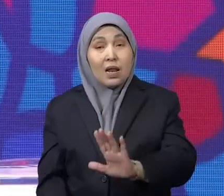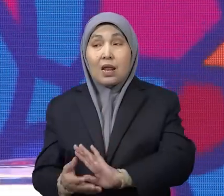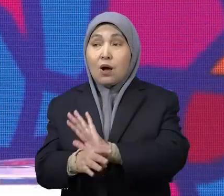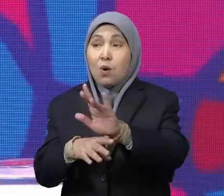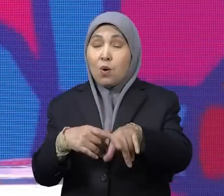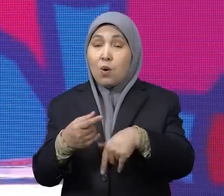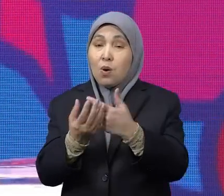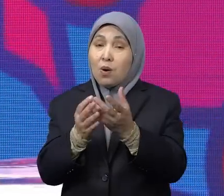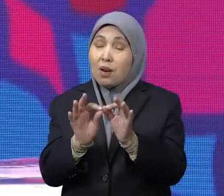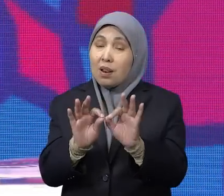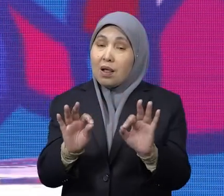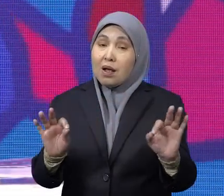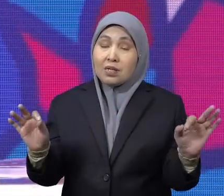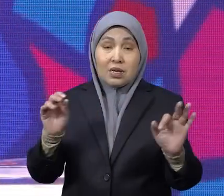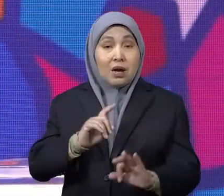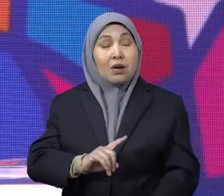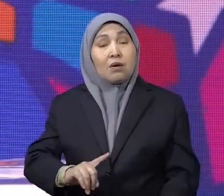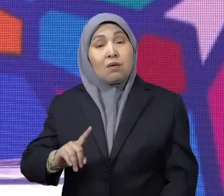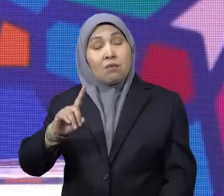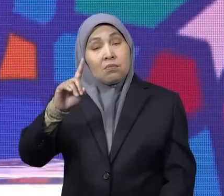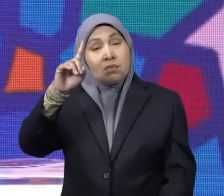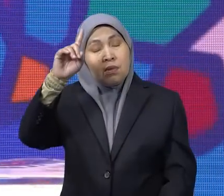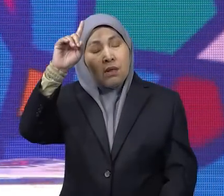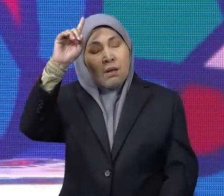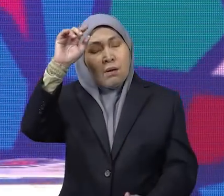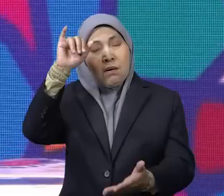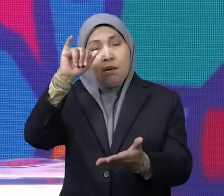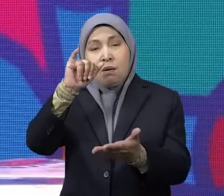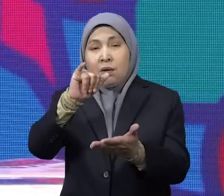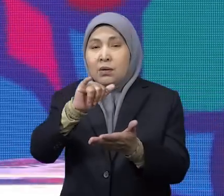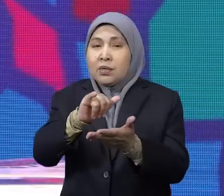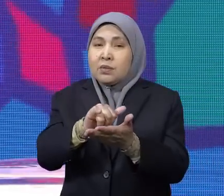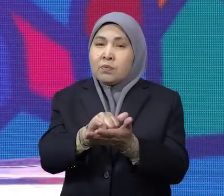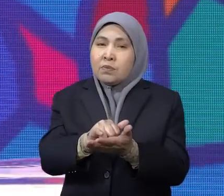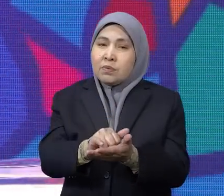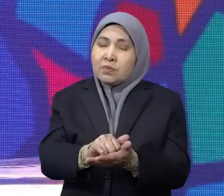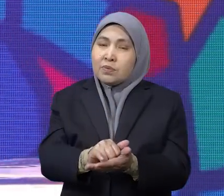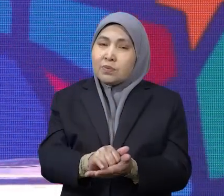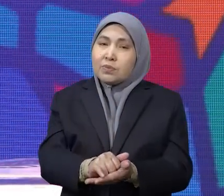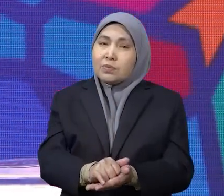صَدَقَ اللَّهُ الْعَظِيمُ.